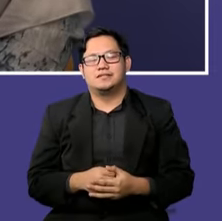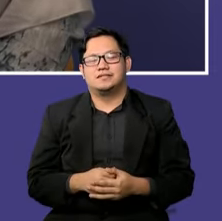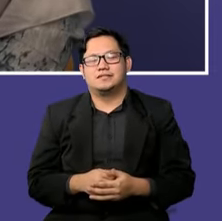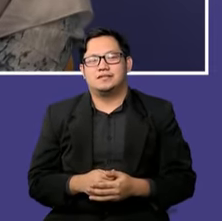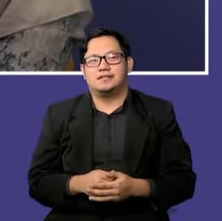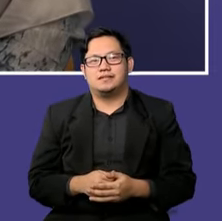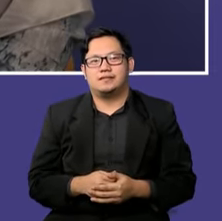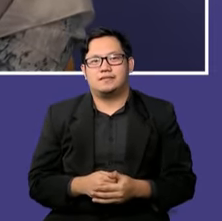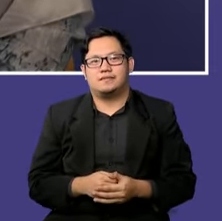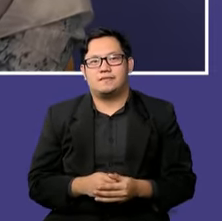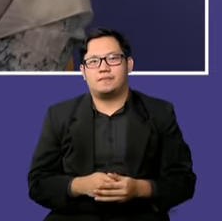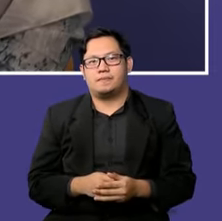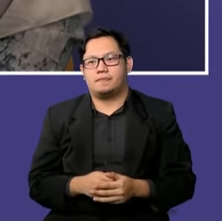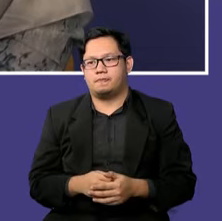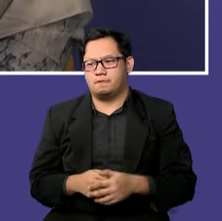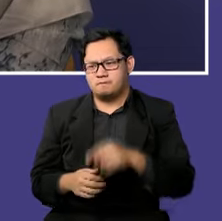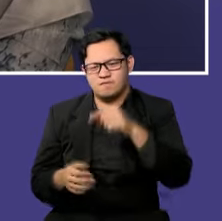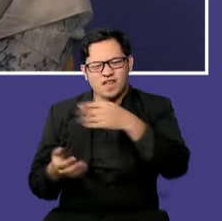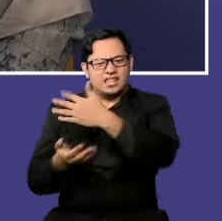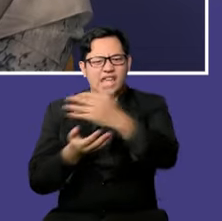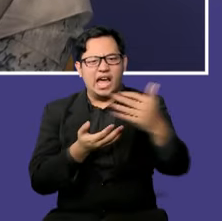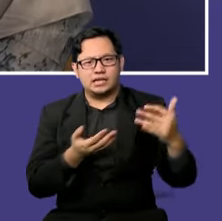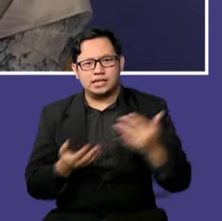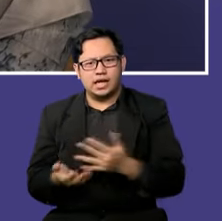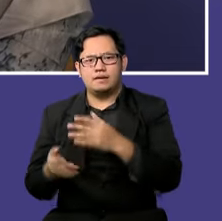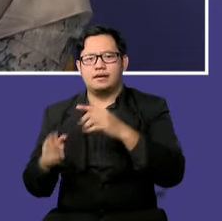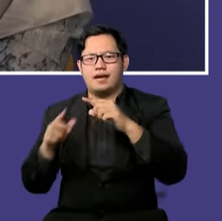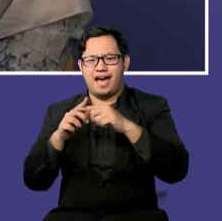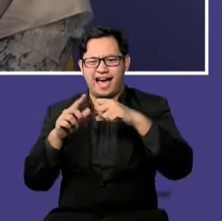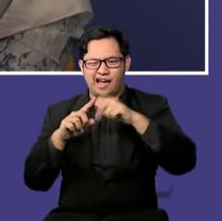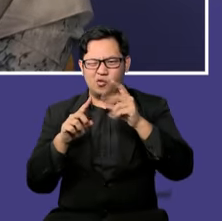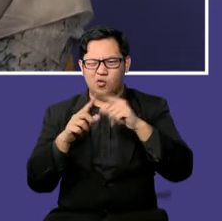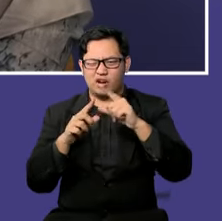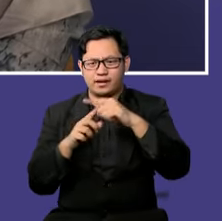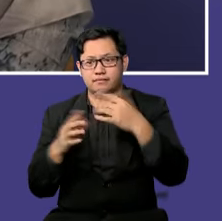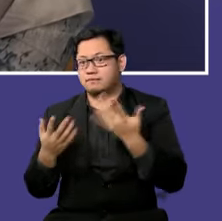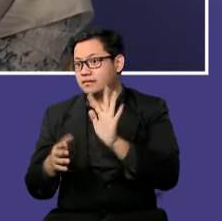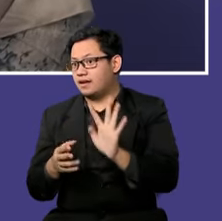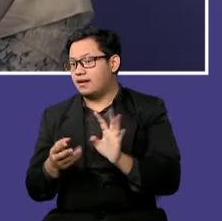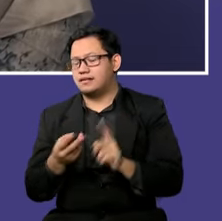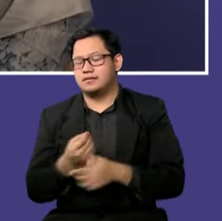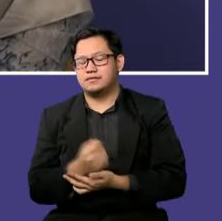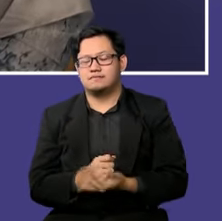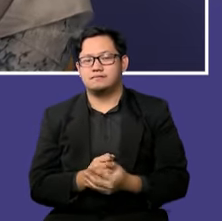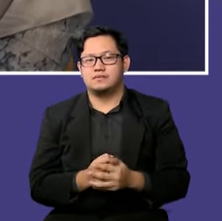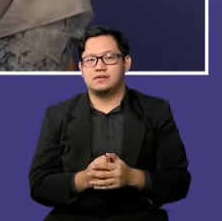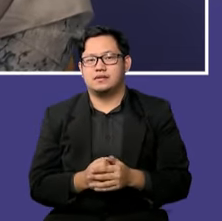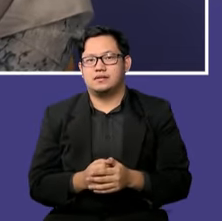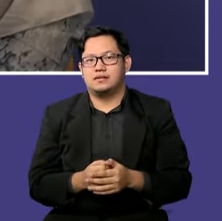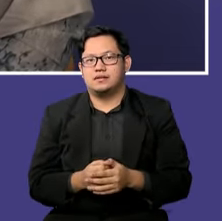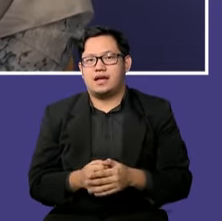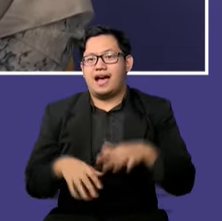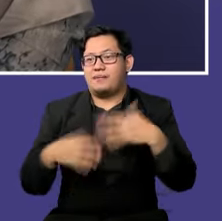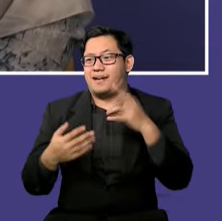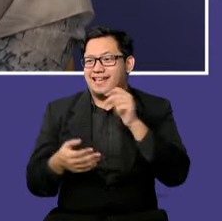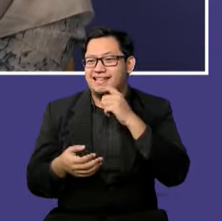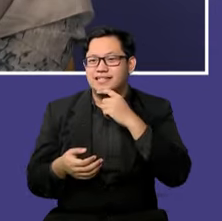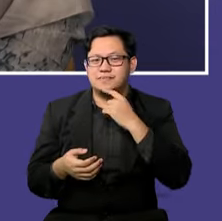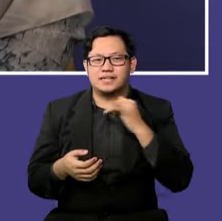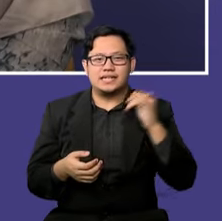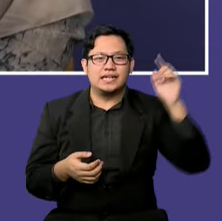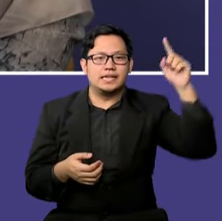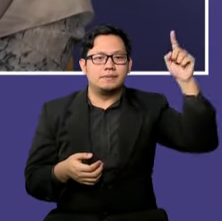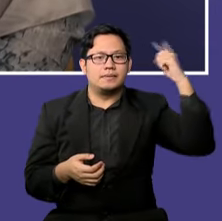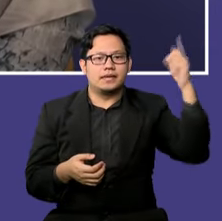dirinya seberapa akurat misalnya apalagi terutama dikaitkan dengan keinginan pemerintah untuk mendorong